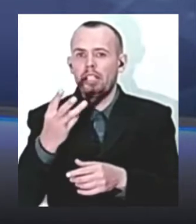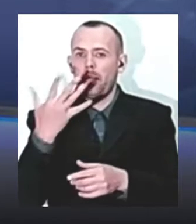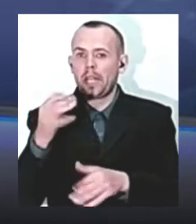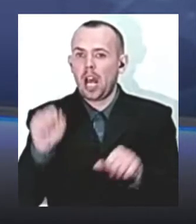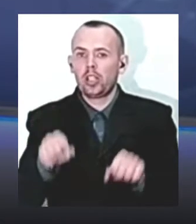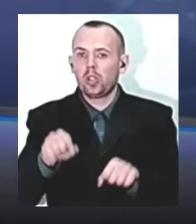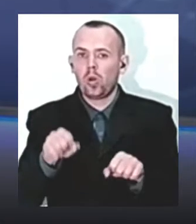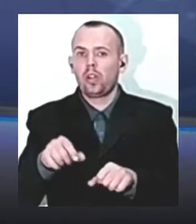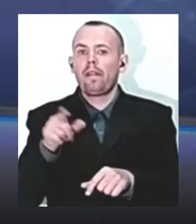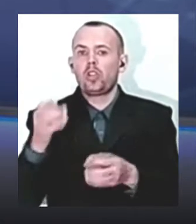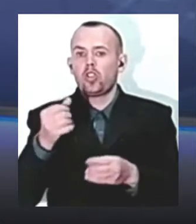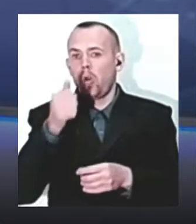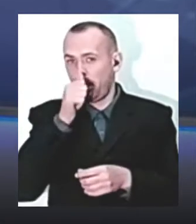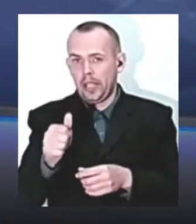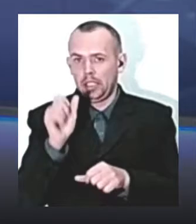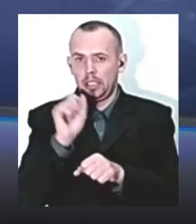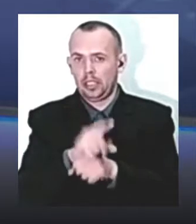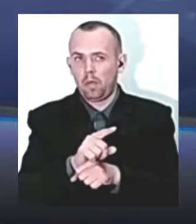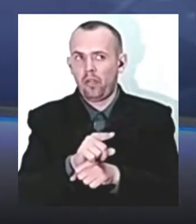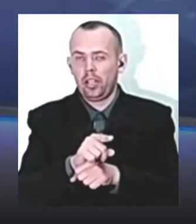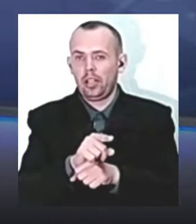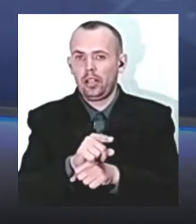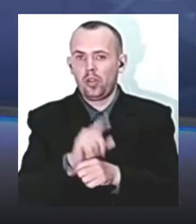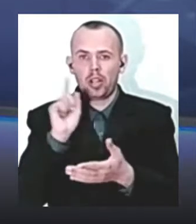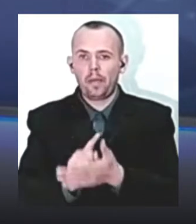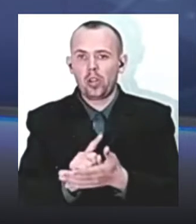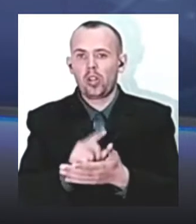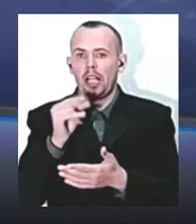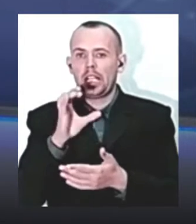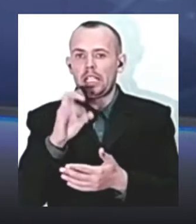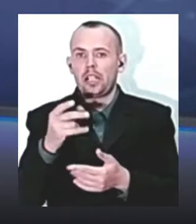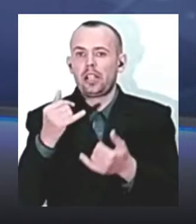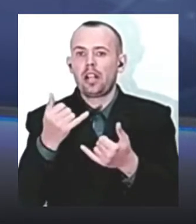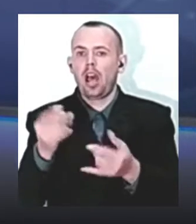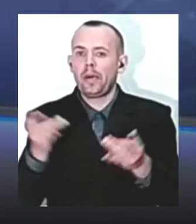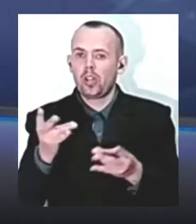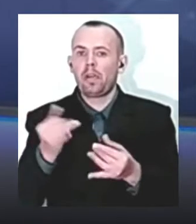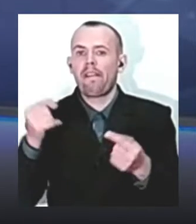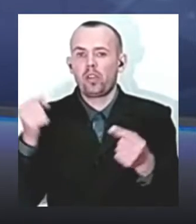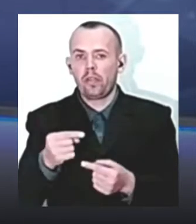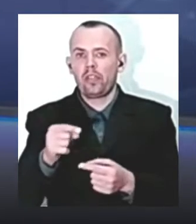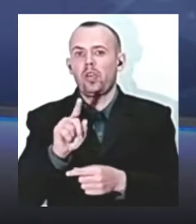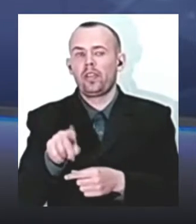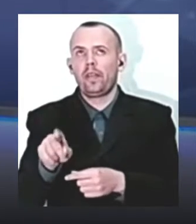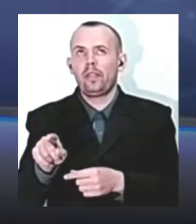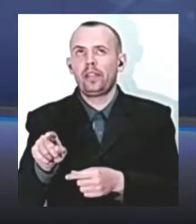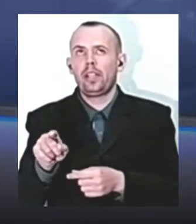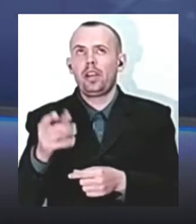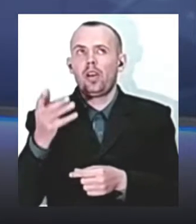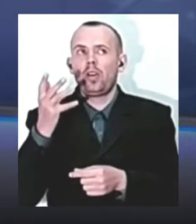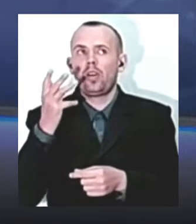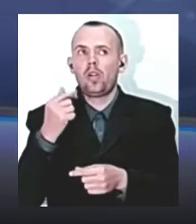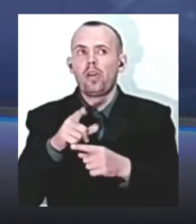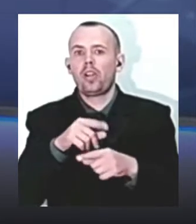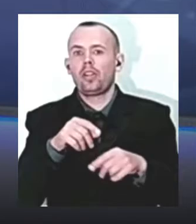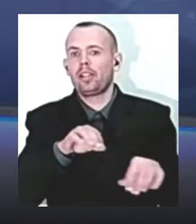щомісяця замовляють необхідний кисень для потреб, і відповідно в них, коли вони транспортували